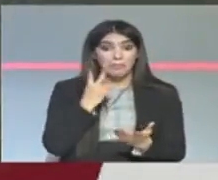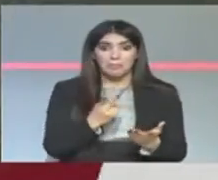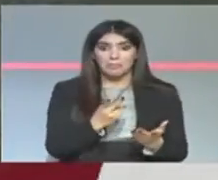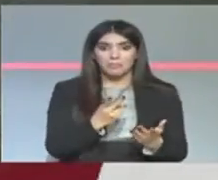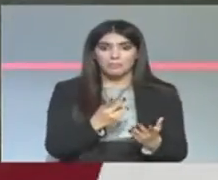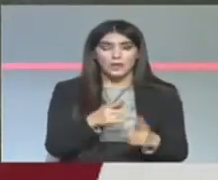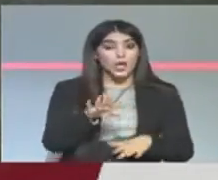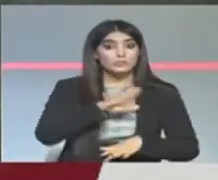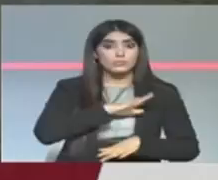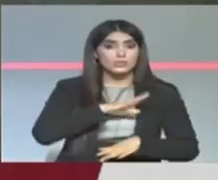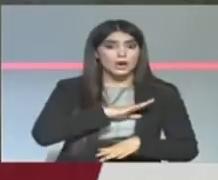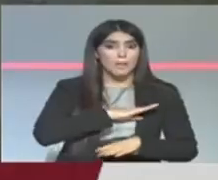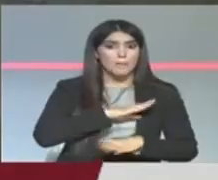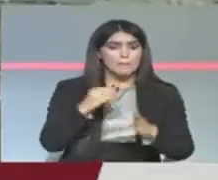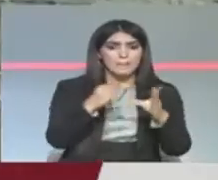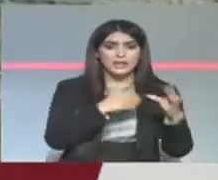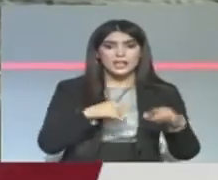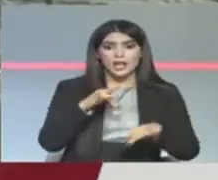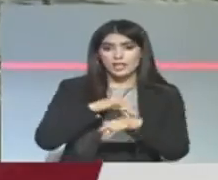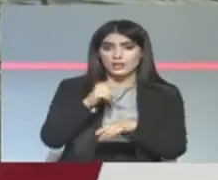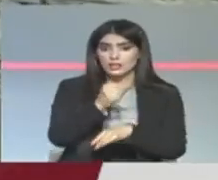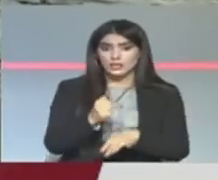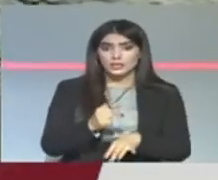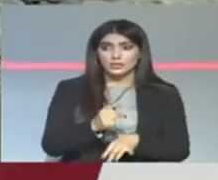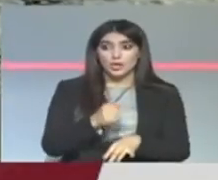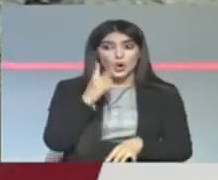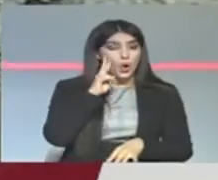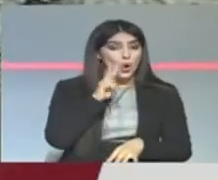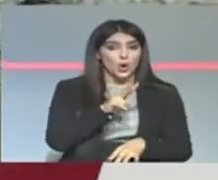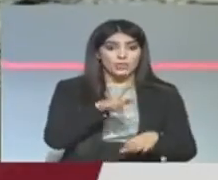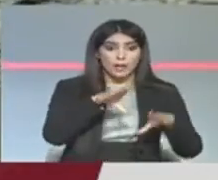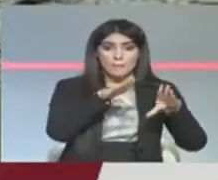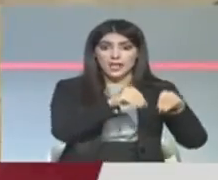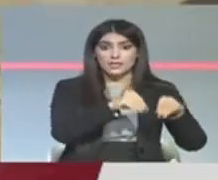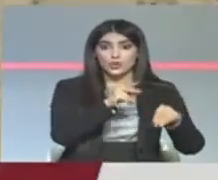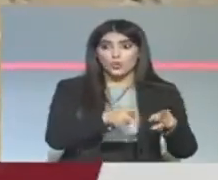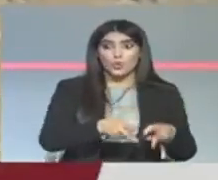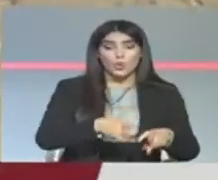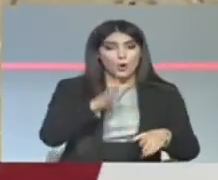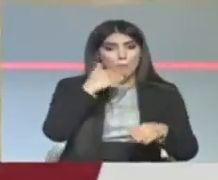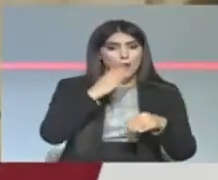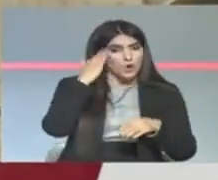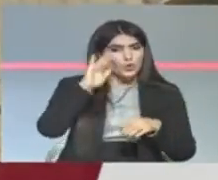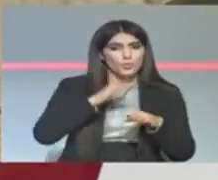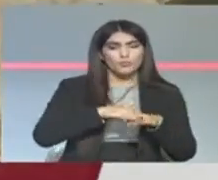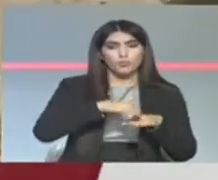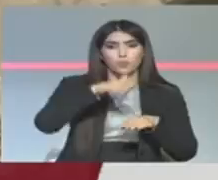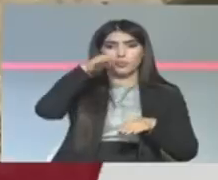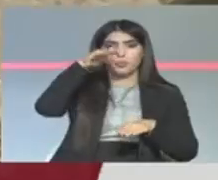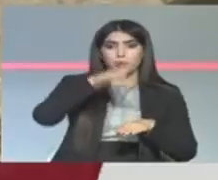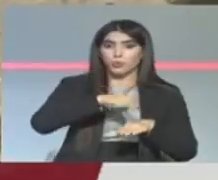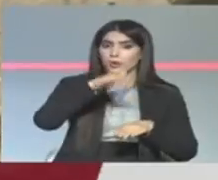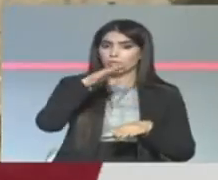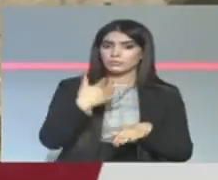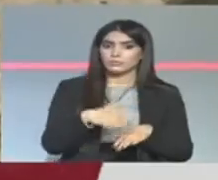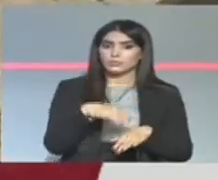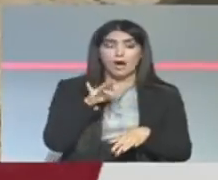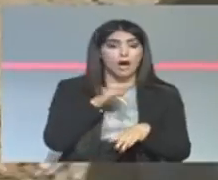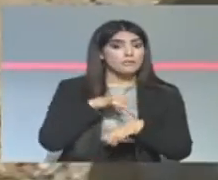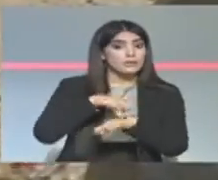تسببت في الكثير من الاضرار هذه الكلمه كانت عملاقه انا اللي غيرت البنايات المجاوره